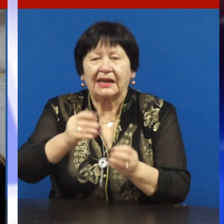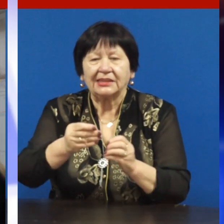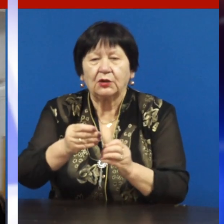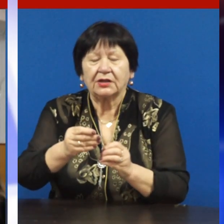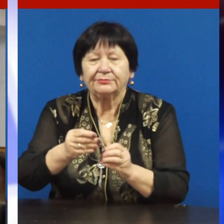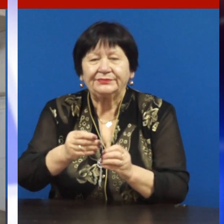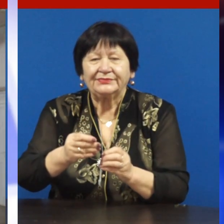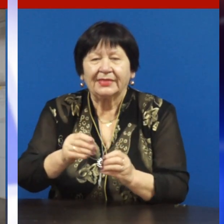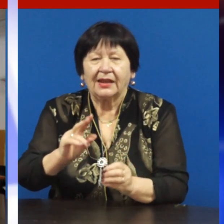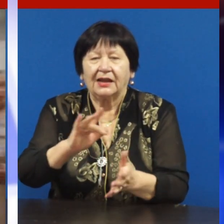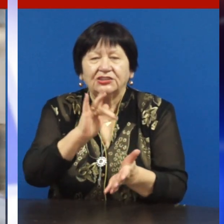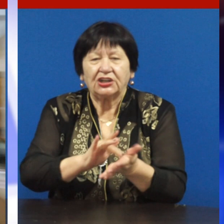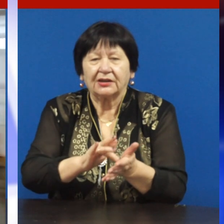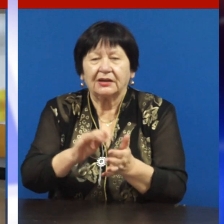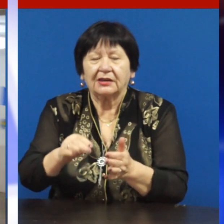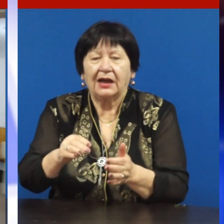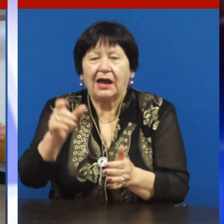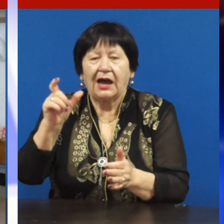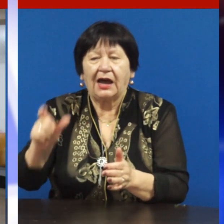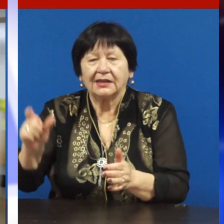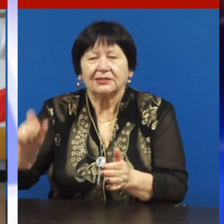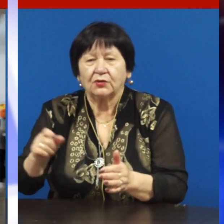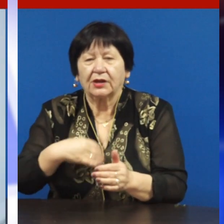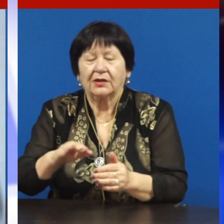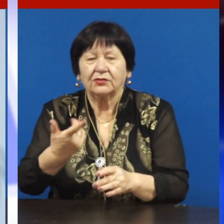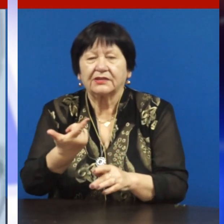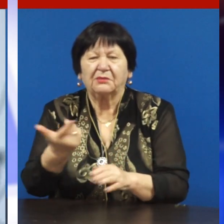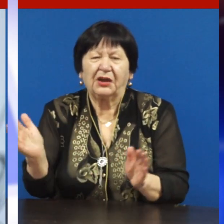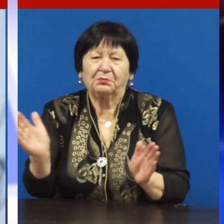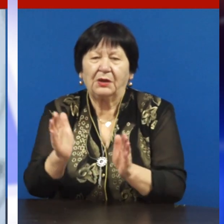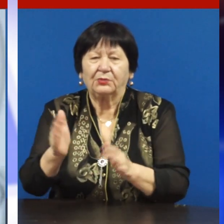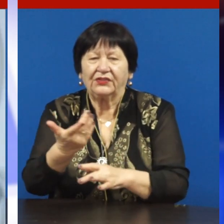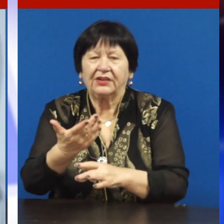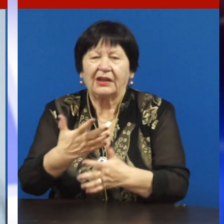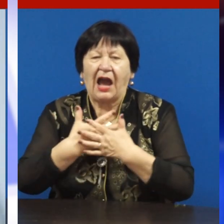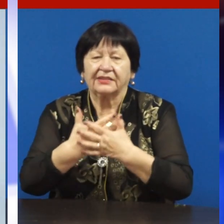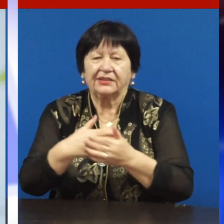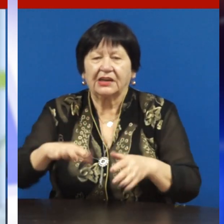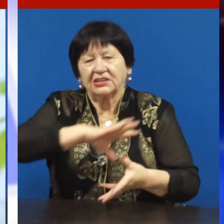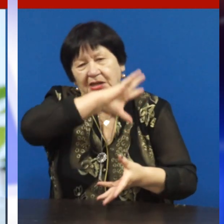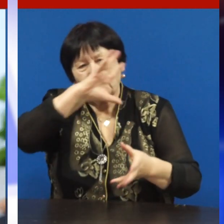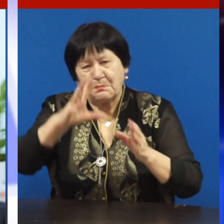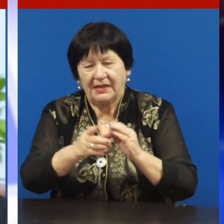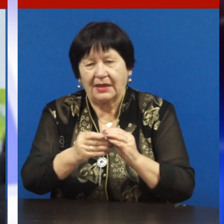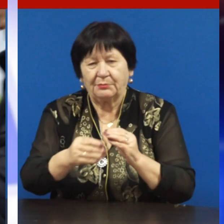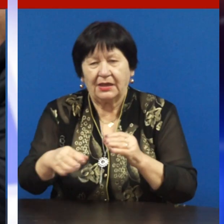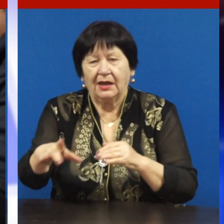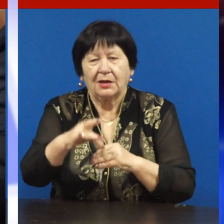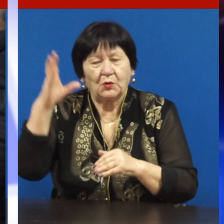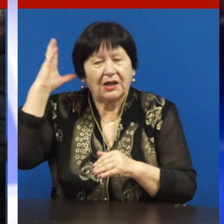alegătorii din raionul Mișa au fost mai puțin activi în scrutinul electoral decât în medie pe Republica